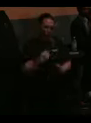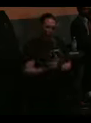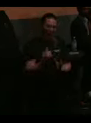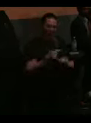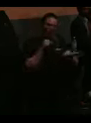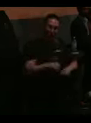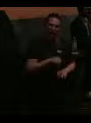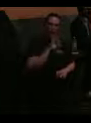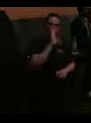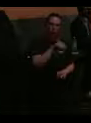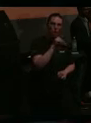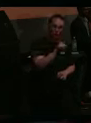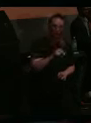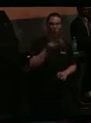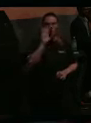Nord.